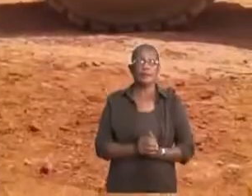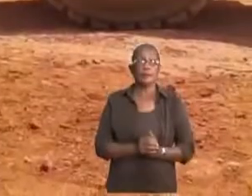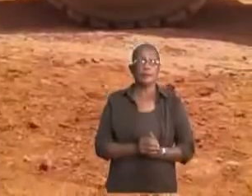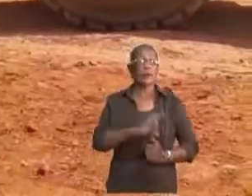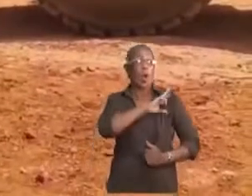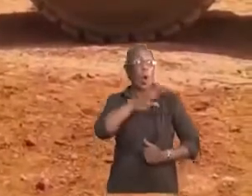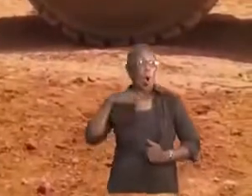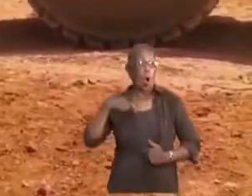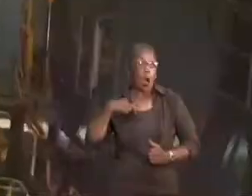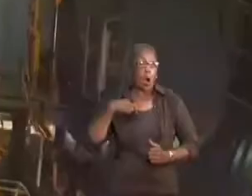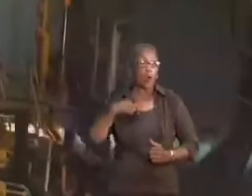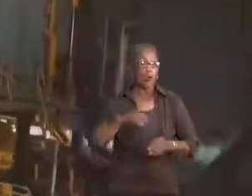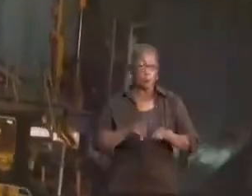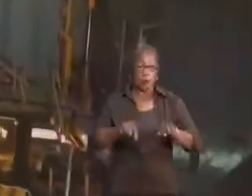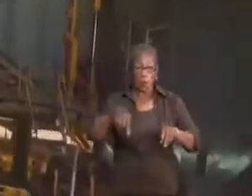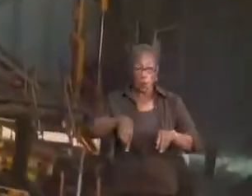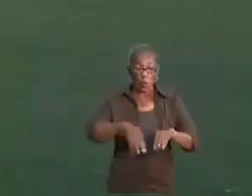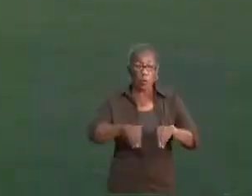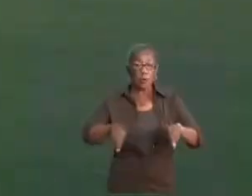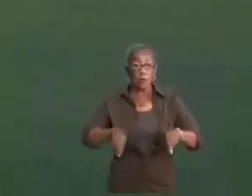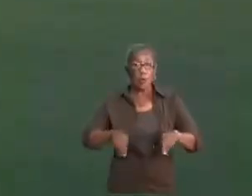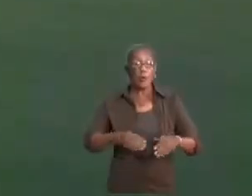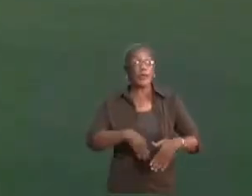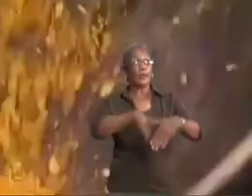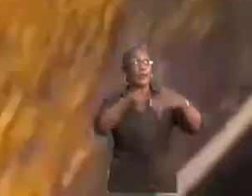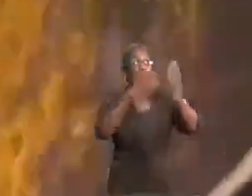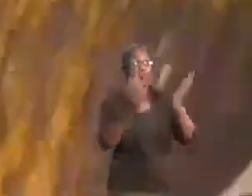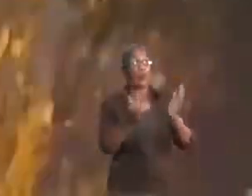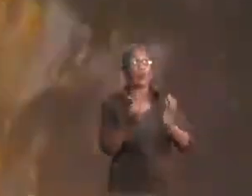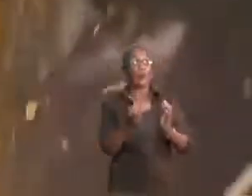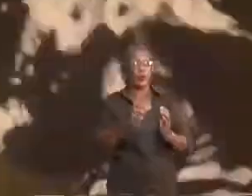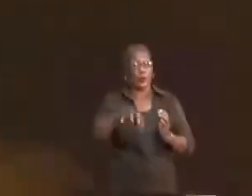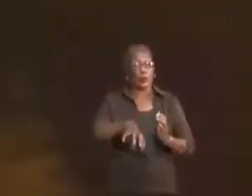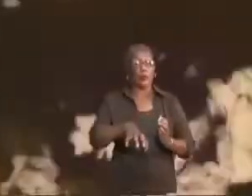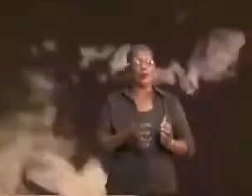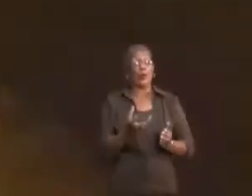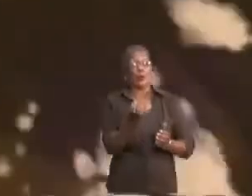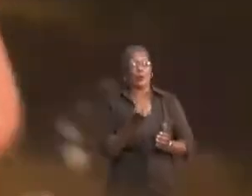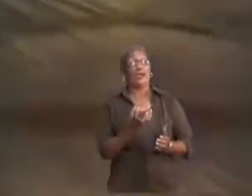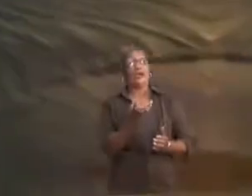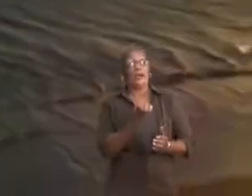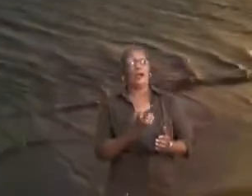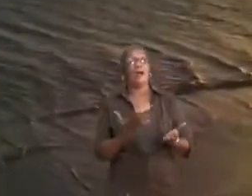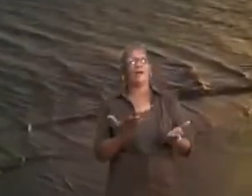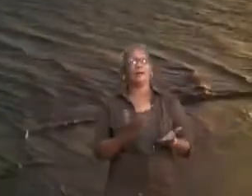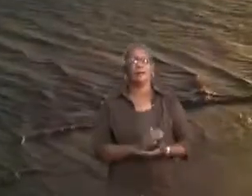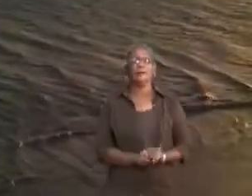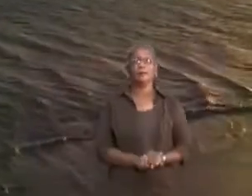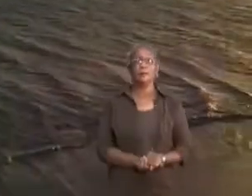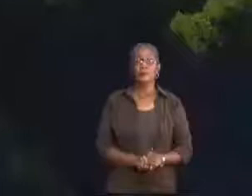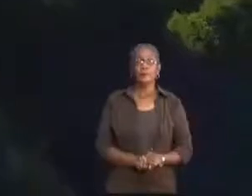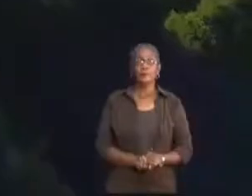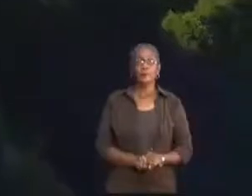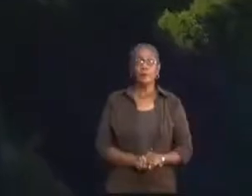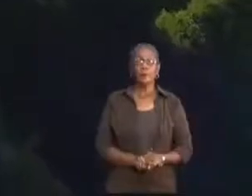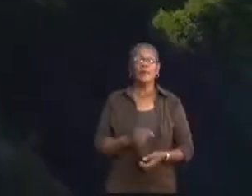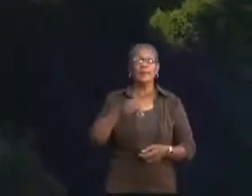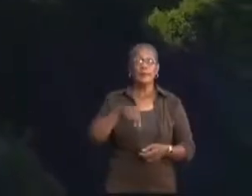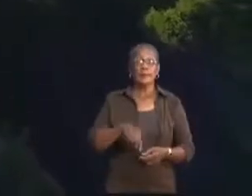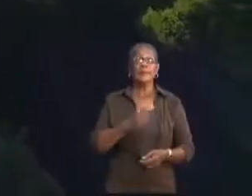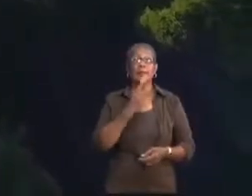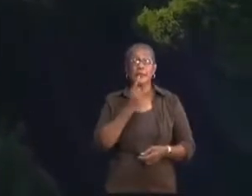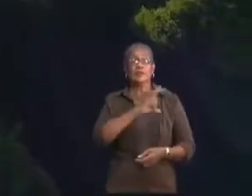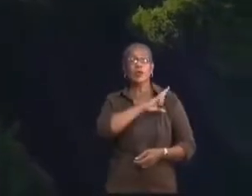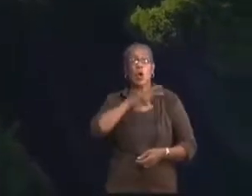zien wat je hebt ter beschikking in je huis, dan kunnen er geen zaken gedaan worden. En dan ga je van, je kan